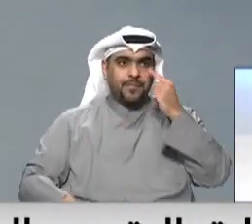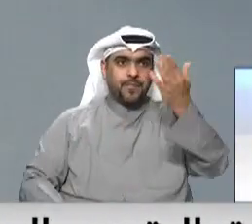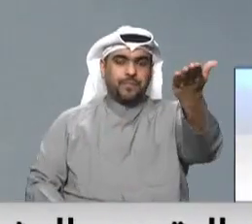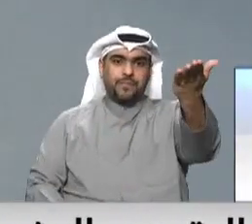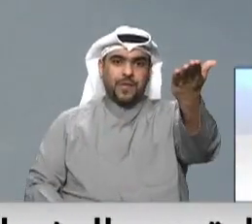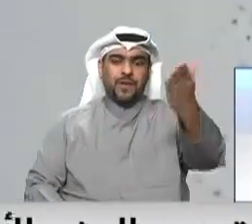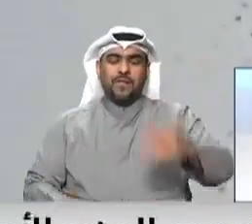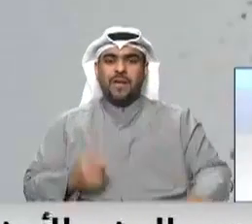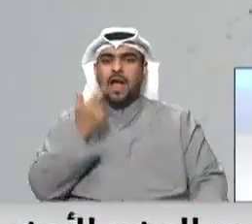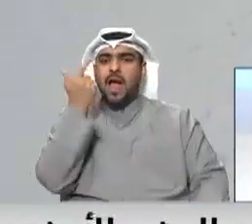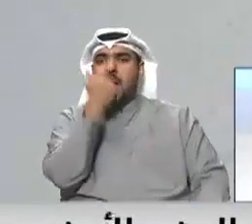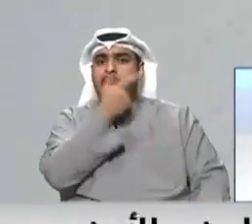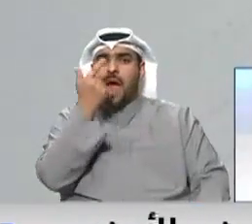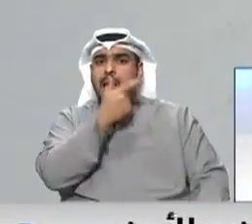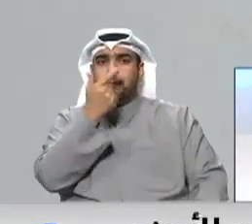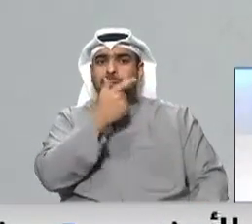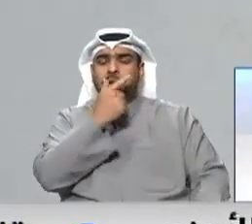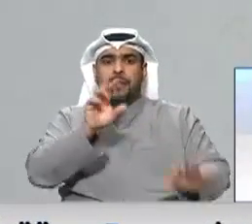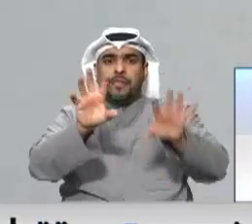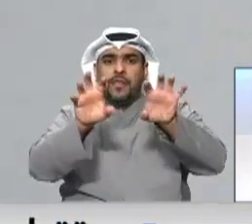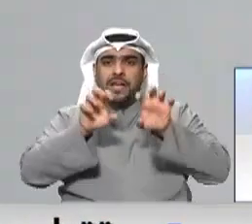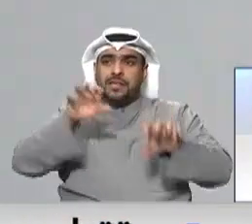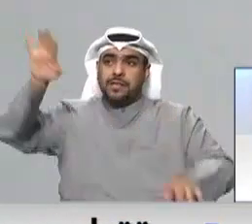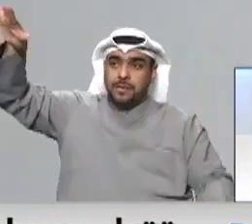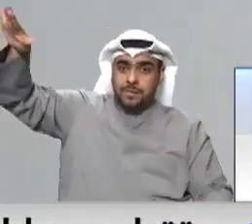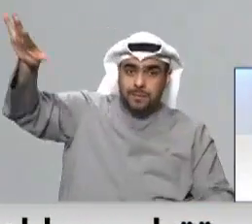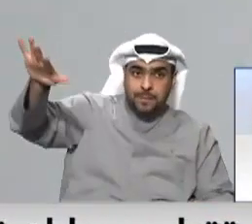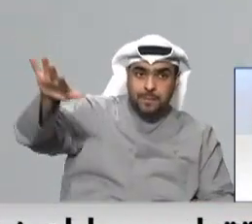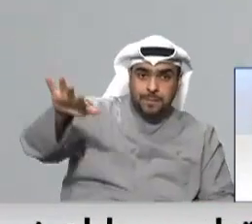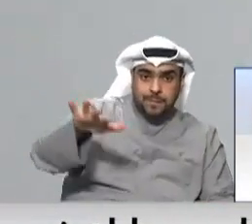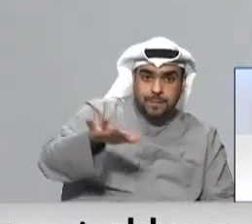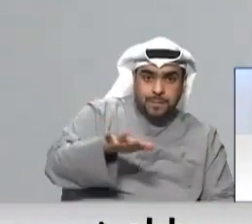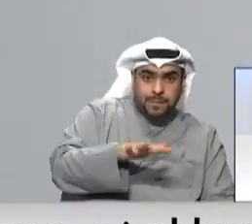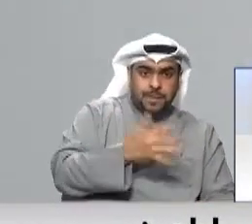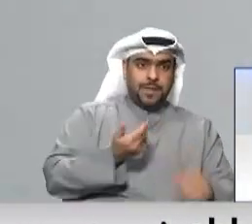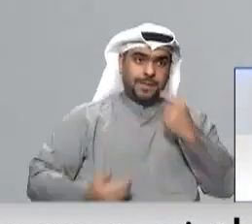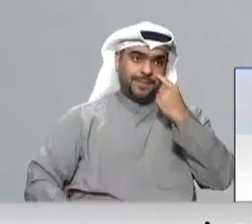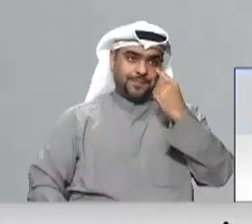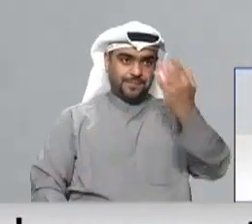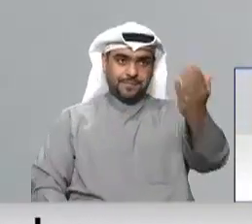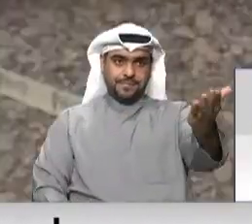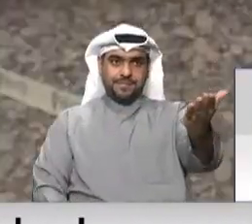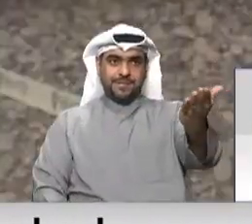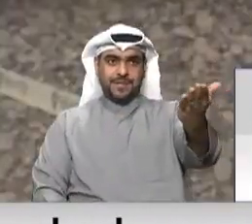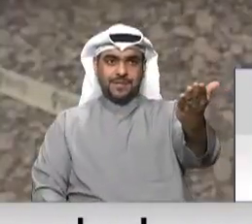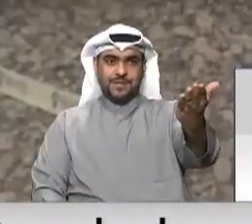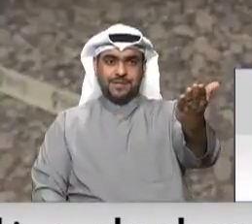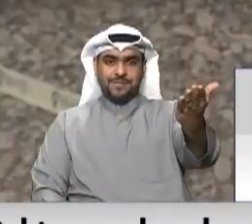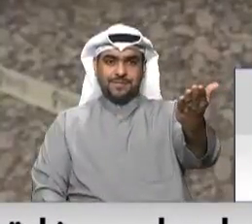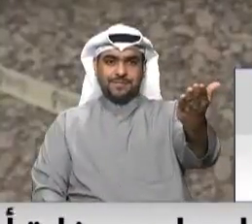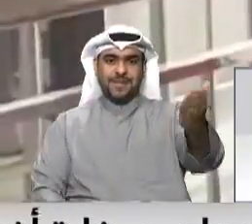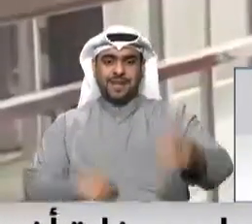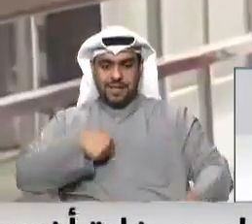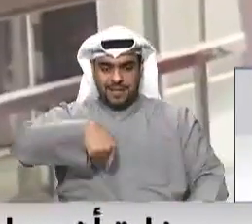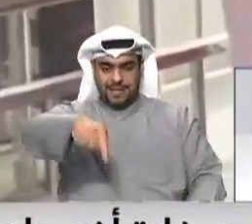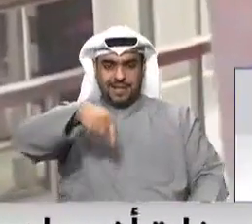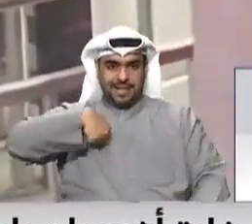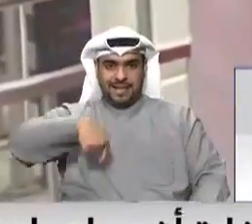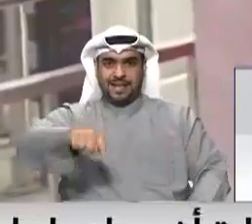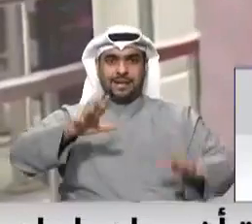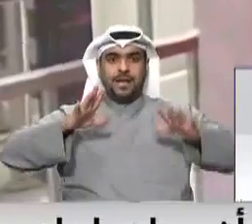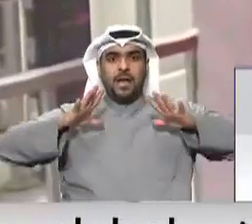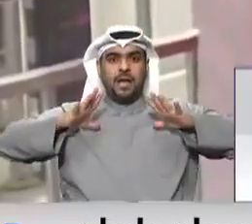هناك مساحات شاسعه اخرى تحولت الى لوحات فنيه الجمال عطله عيد الربيع او الاسبوع الذهبي